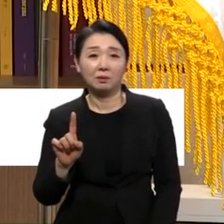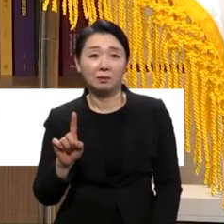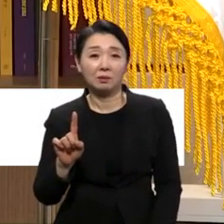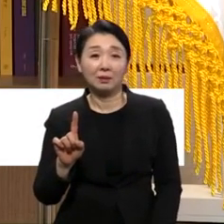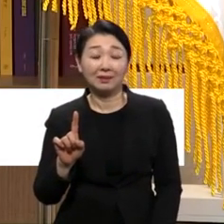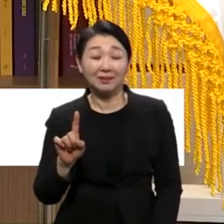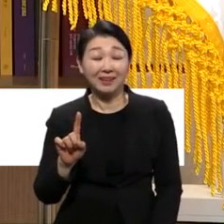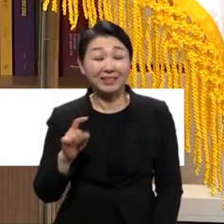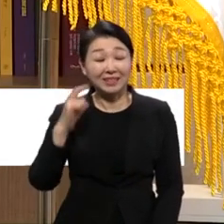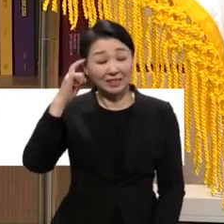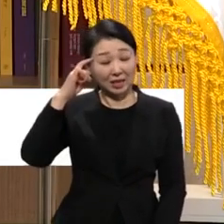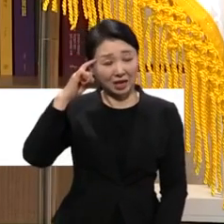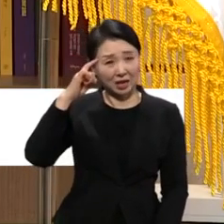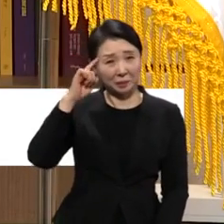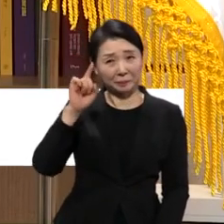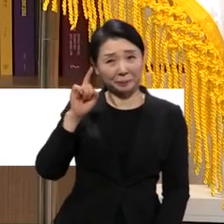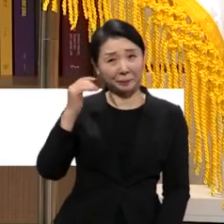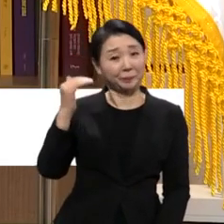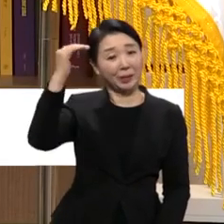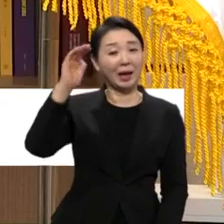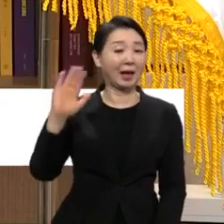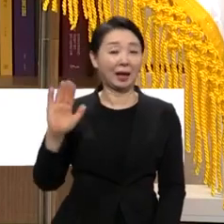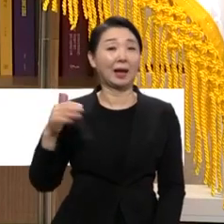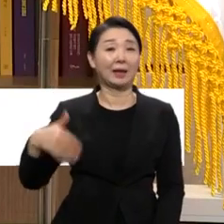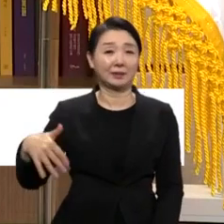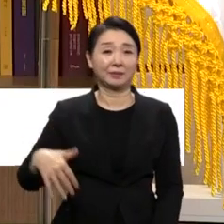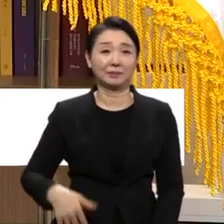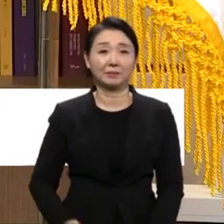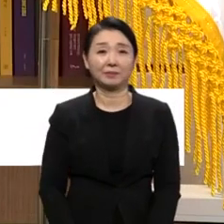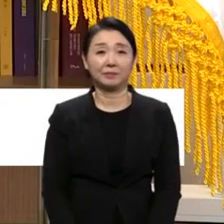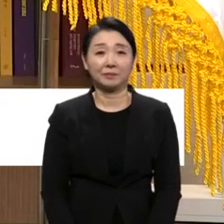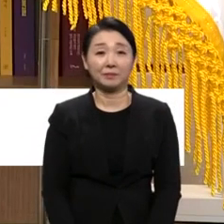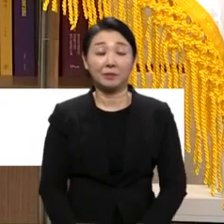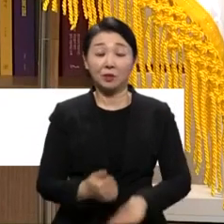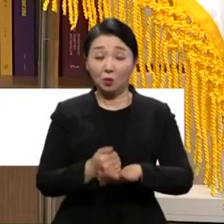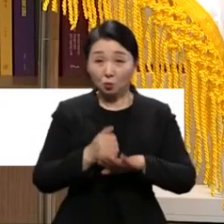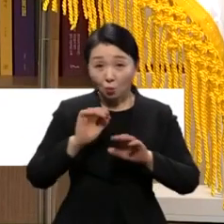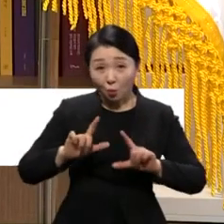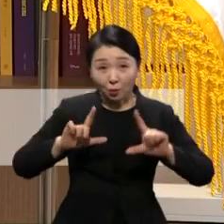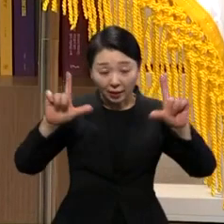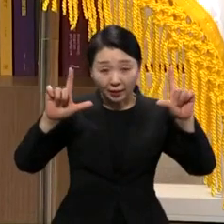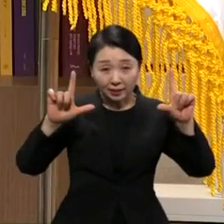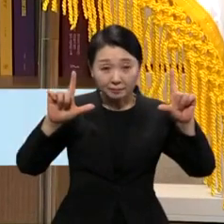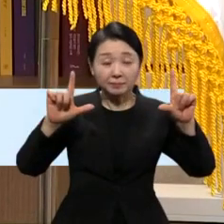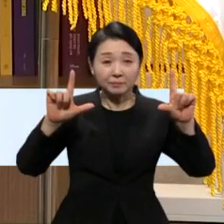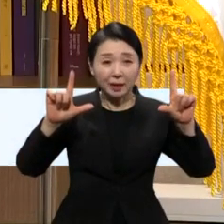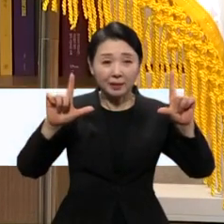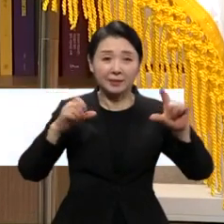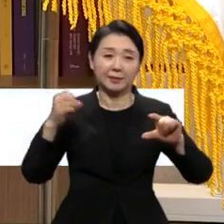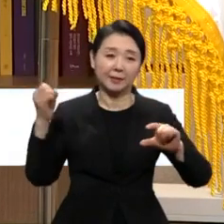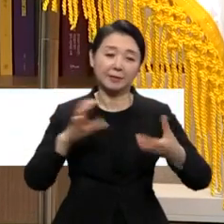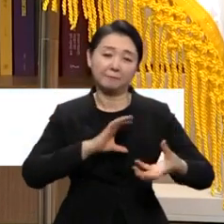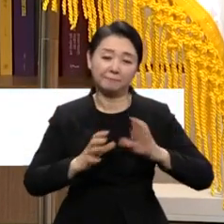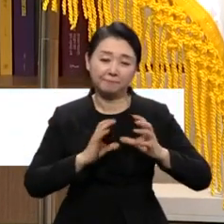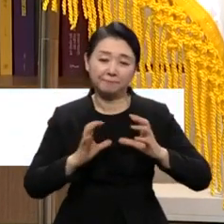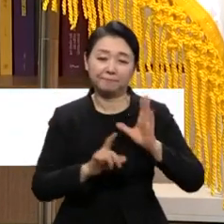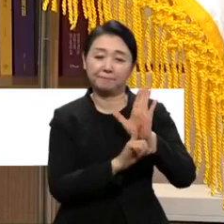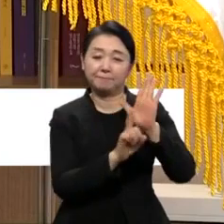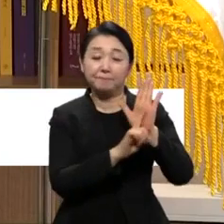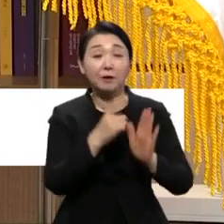인식 수준이 높게 올라왔다고는 저희가 보기가 힘듭니다. 그래서 금년 한해 저희가 공론화를 적극적으로 추진을